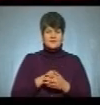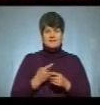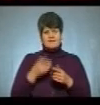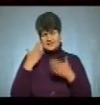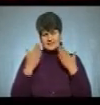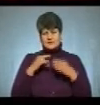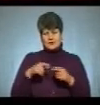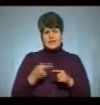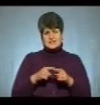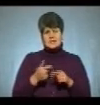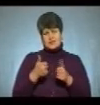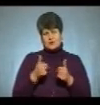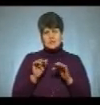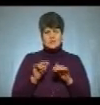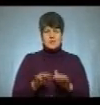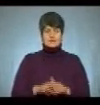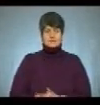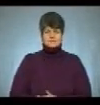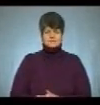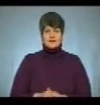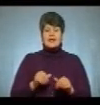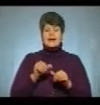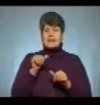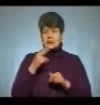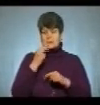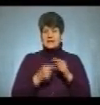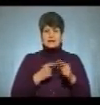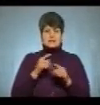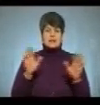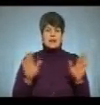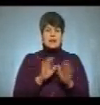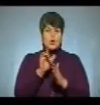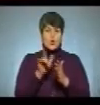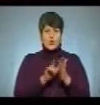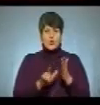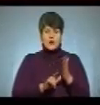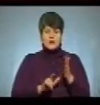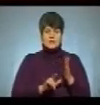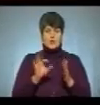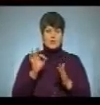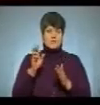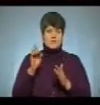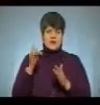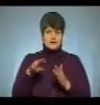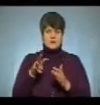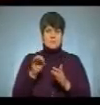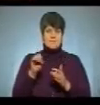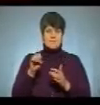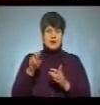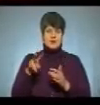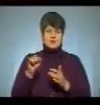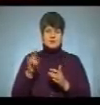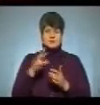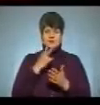добре діло, добра справа. Крім традиційних колядок та вертепів, обряд маланкування показали учасники